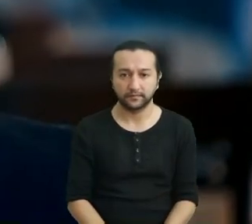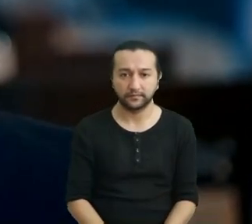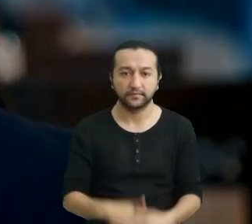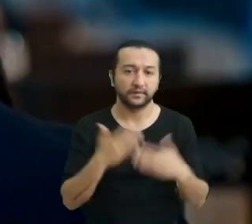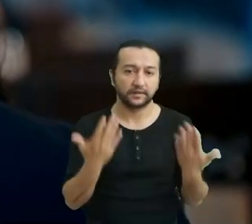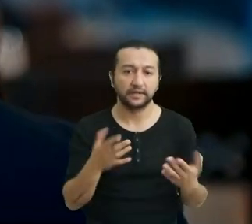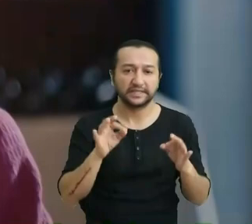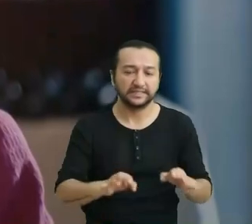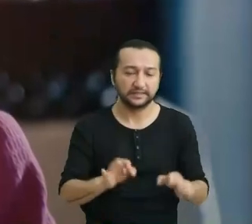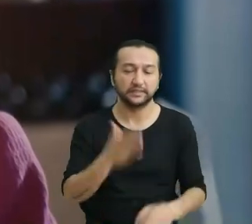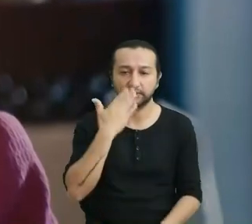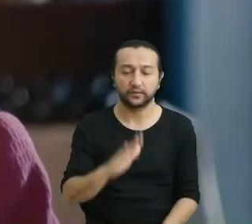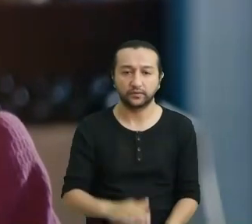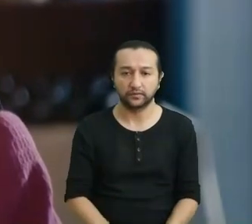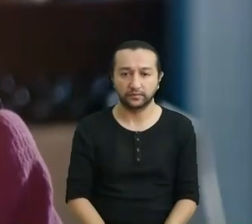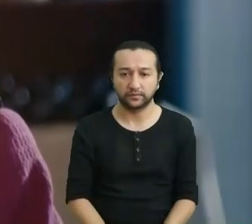Yani henüz.